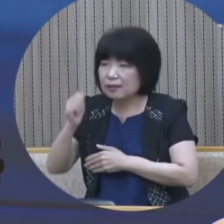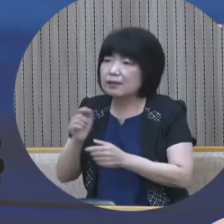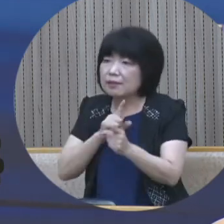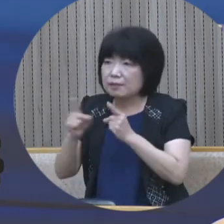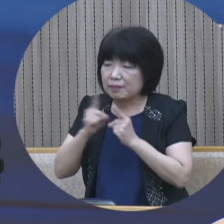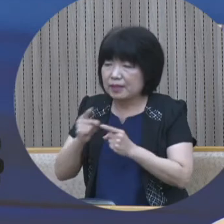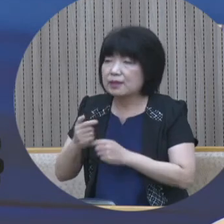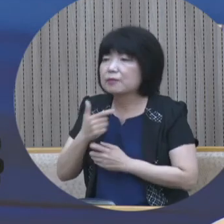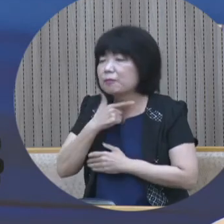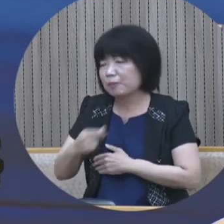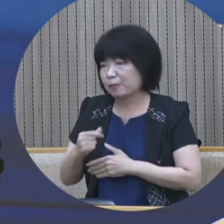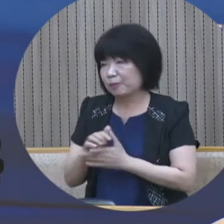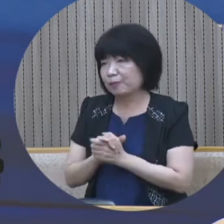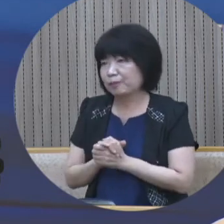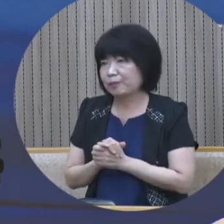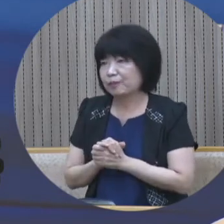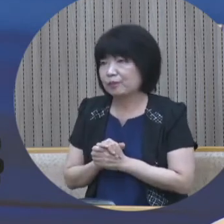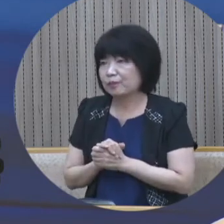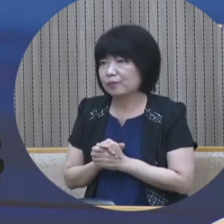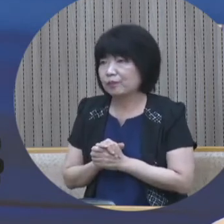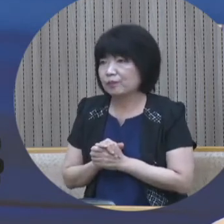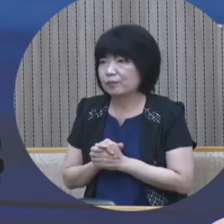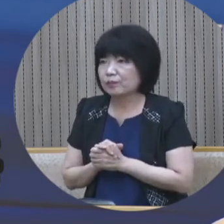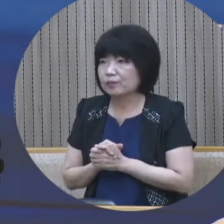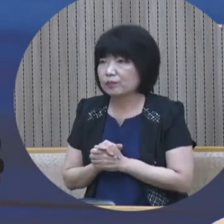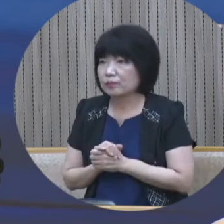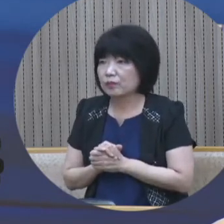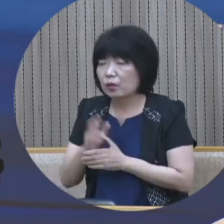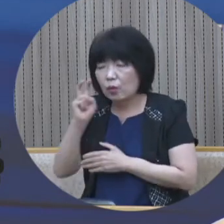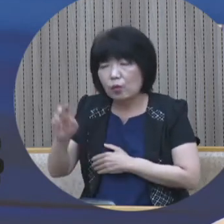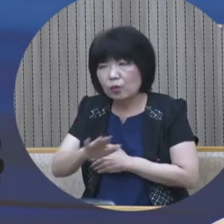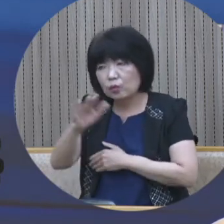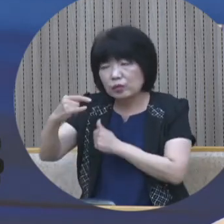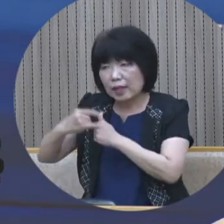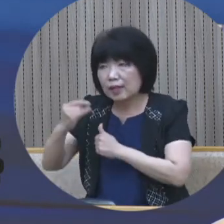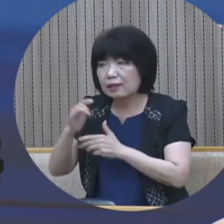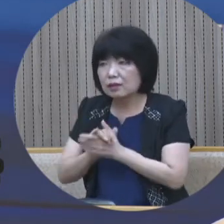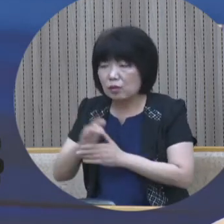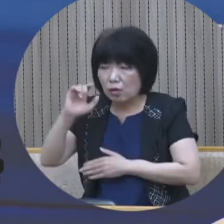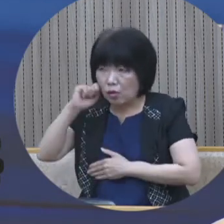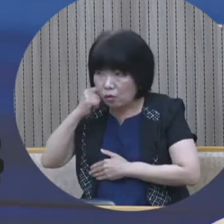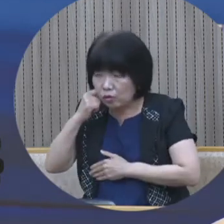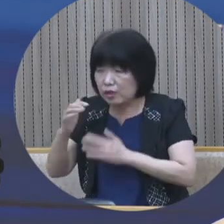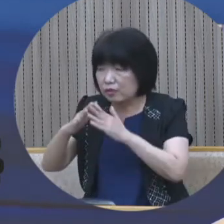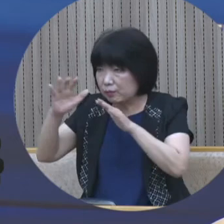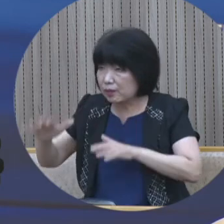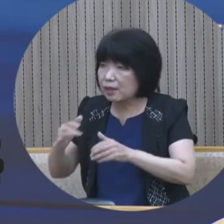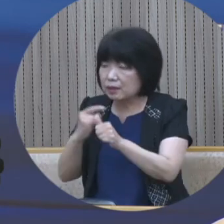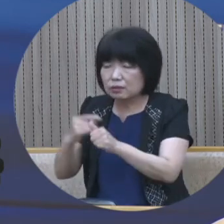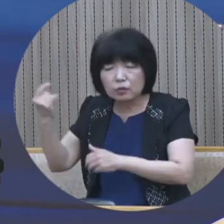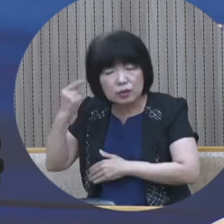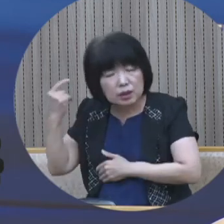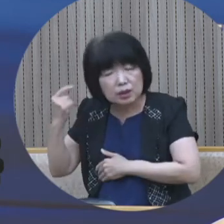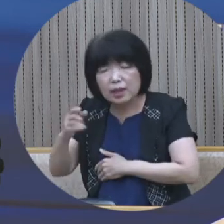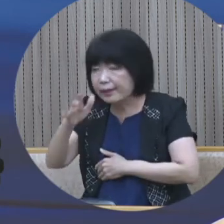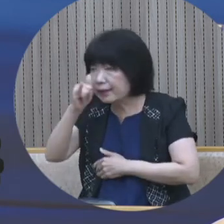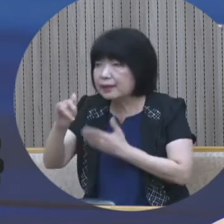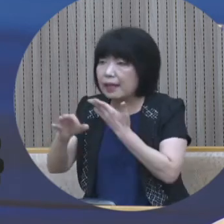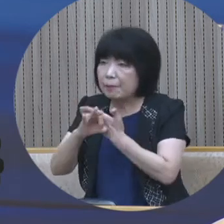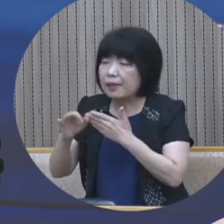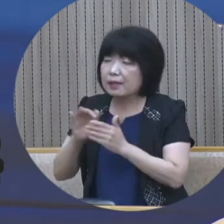말씀을 드리고자 합니다. 혹여라도 우리에게 어려운 이웃에게 들려온 소식이